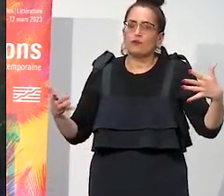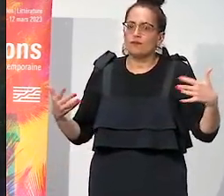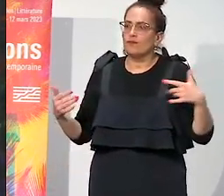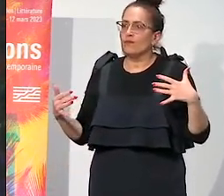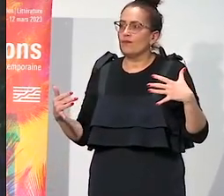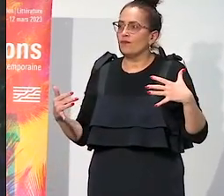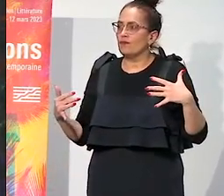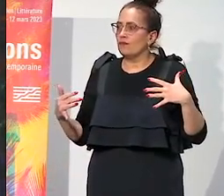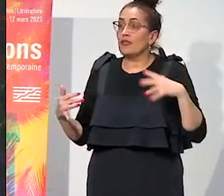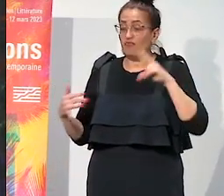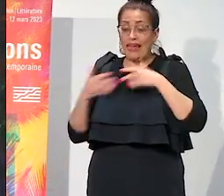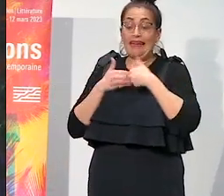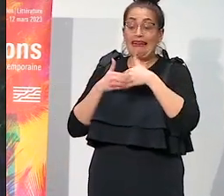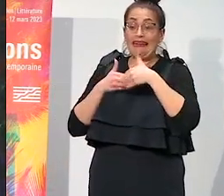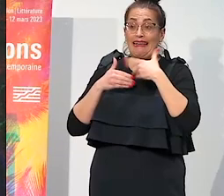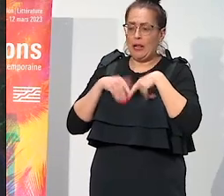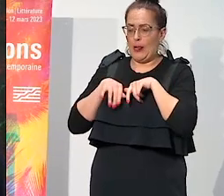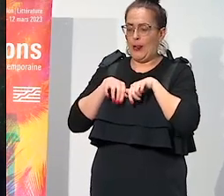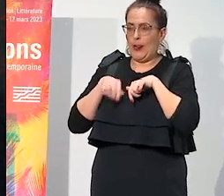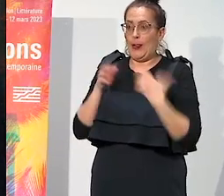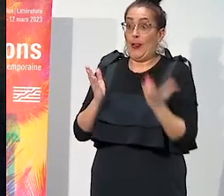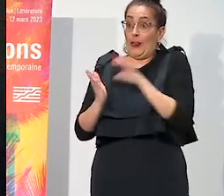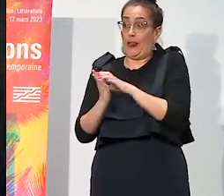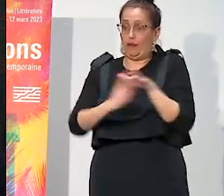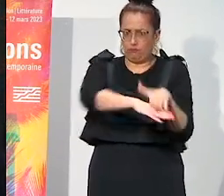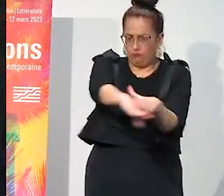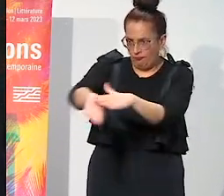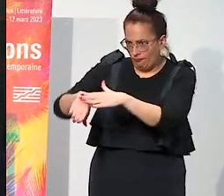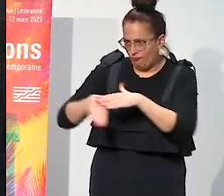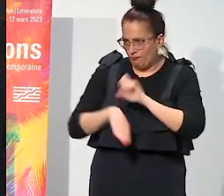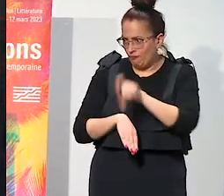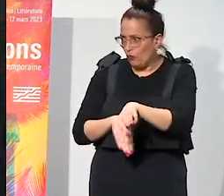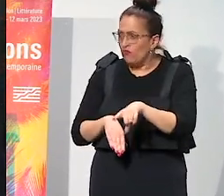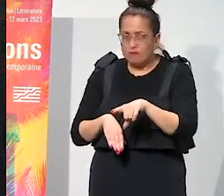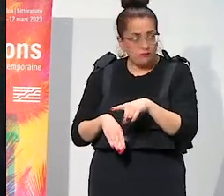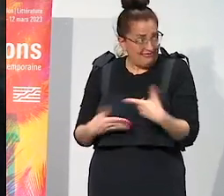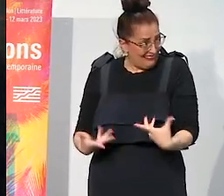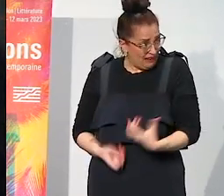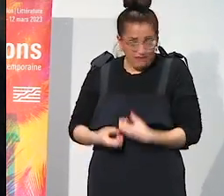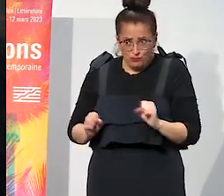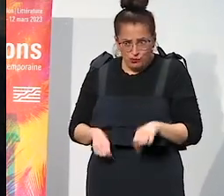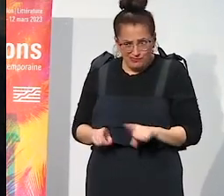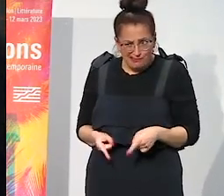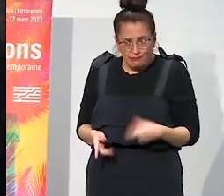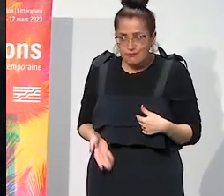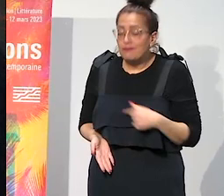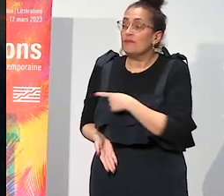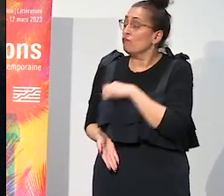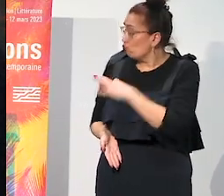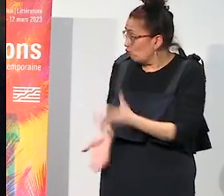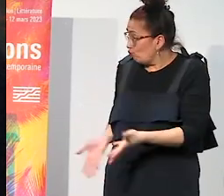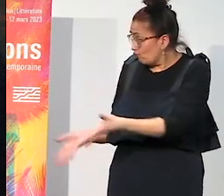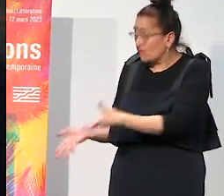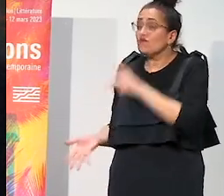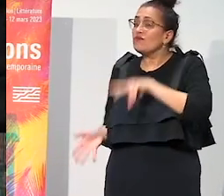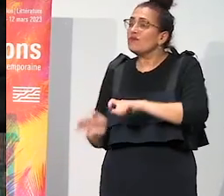faire un petit article là-dessus. Et je vous le recommande... Je peux en dire un mot, vous croyez? Oui, oui, bien sûr. Alors, ouais. C'est un roman qui est vieux, hein,